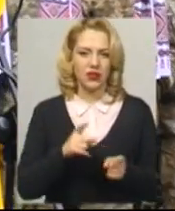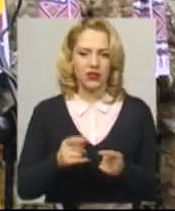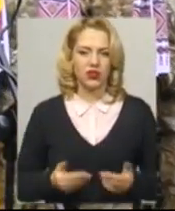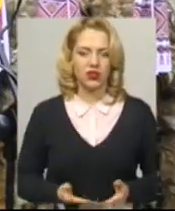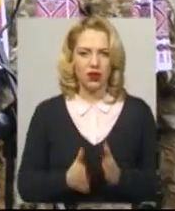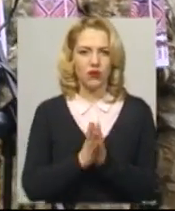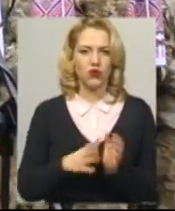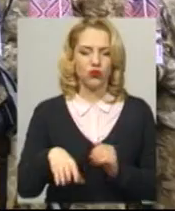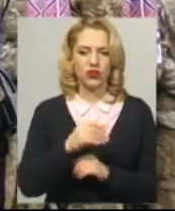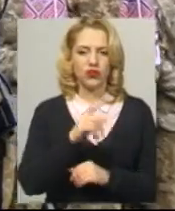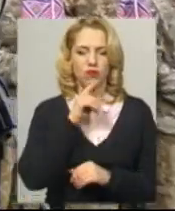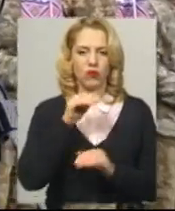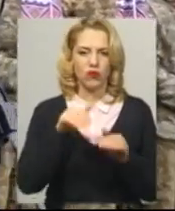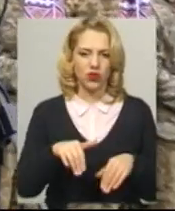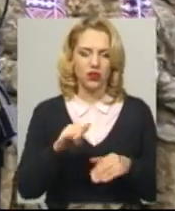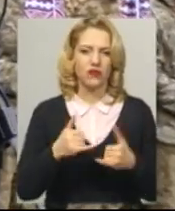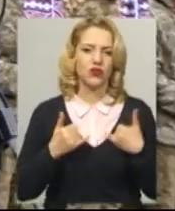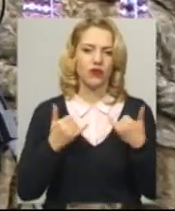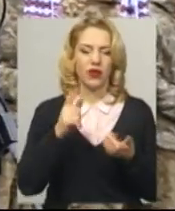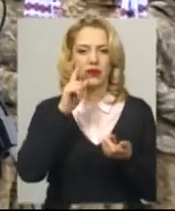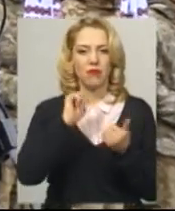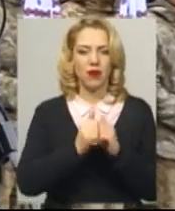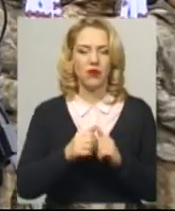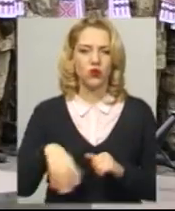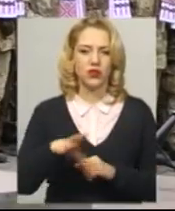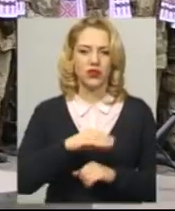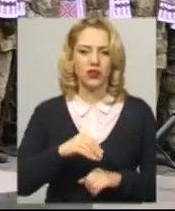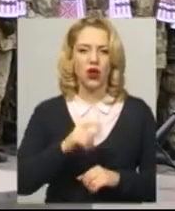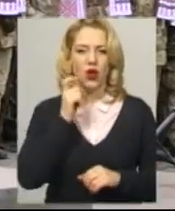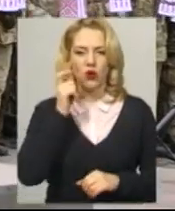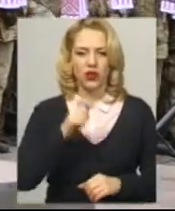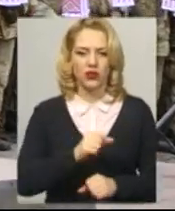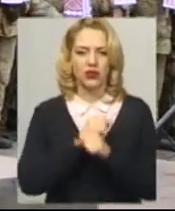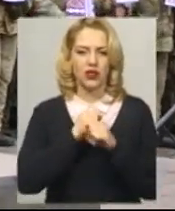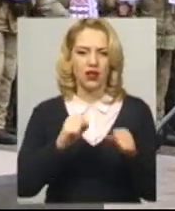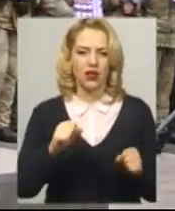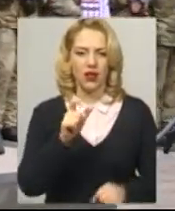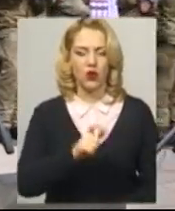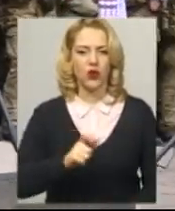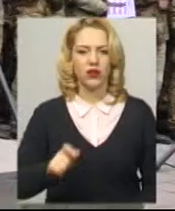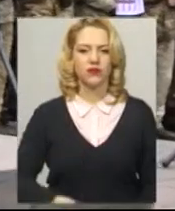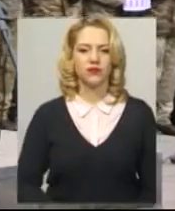помовчати і шанувати пам'ять усіх українських героїв.